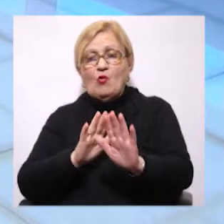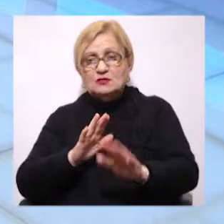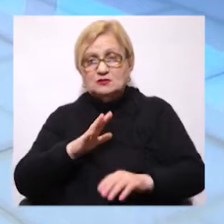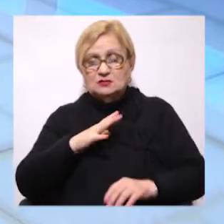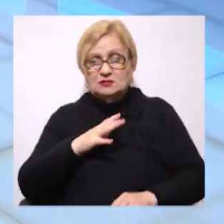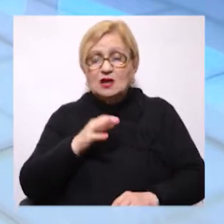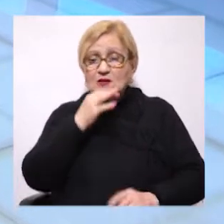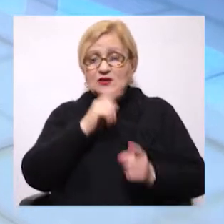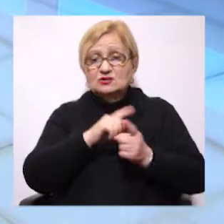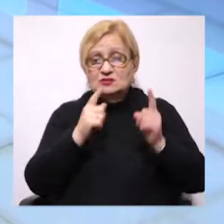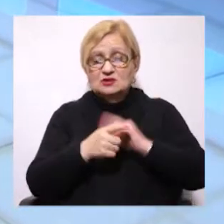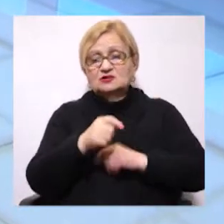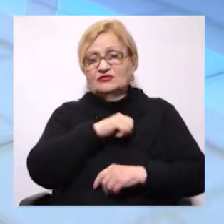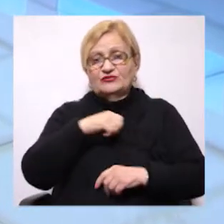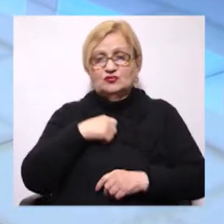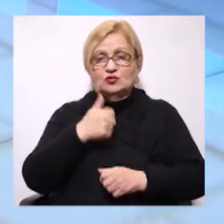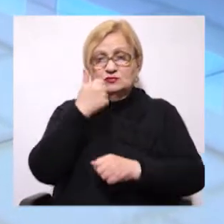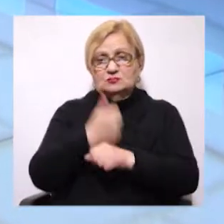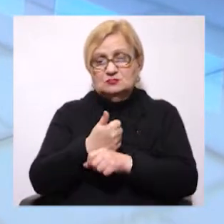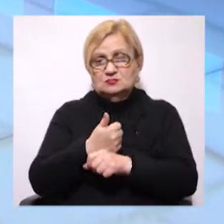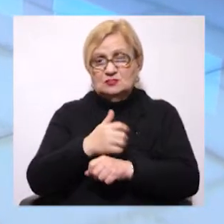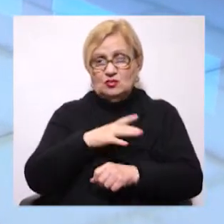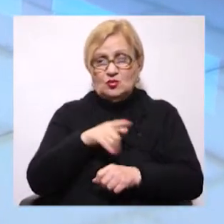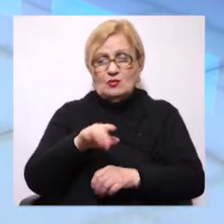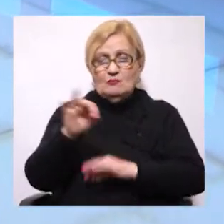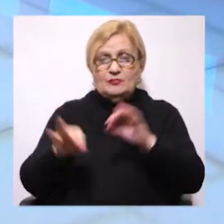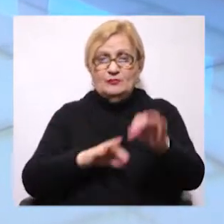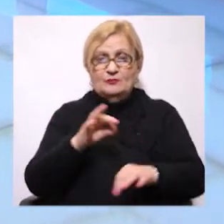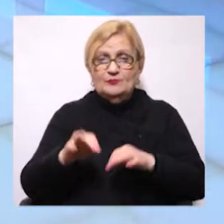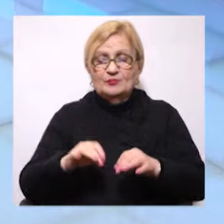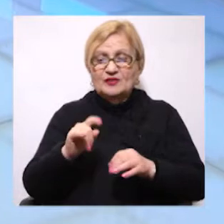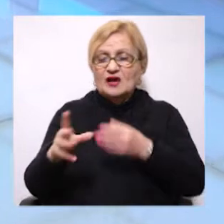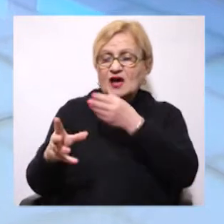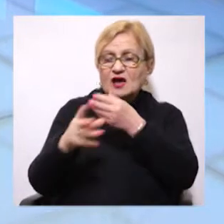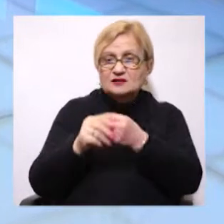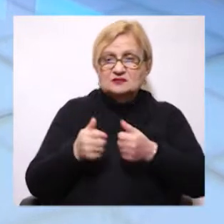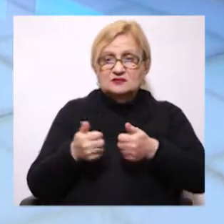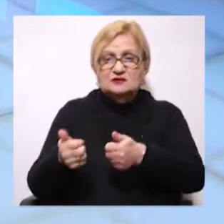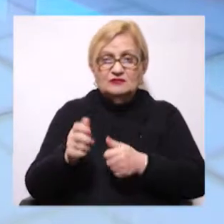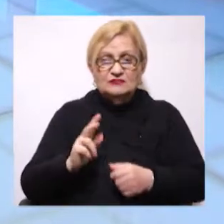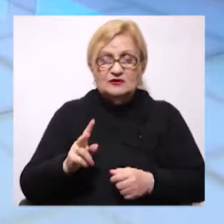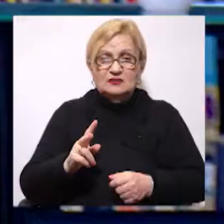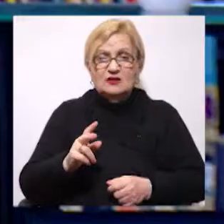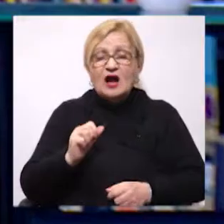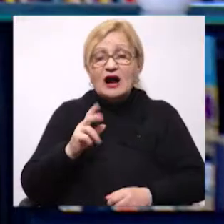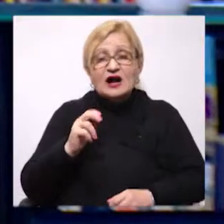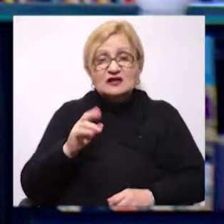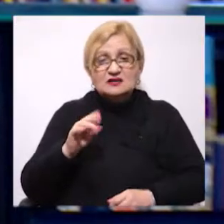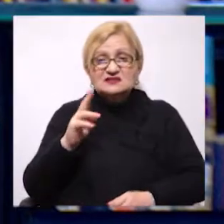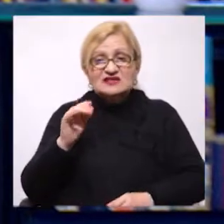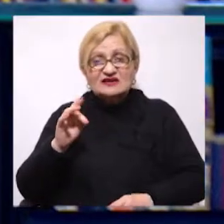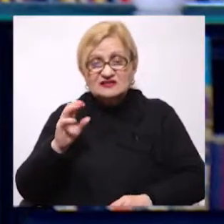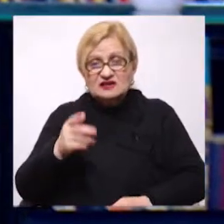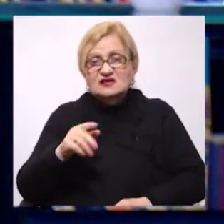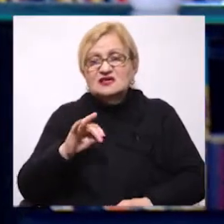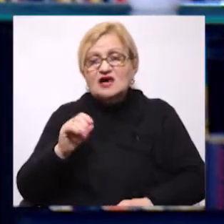ილია ჭავჭავაძე ჩაუდგა სათავეში ამ პროექტს. ვინ იყვნენ მასთან ერთად? შენთვის ძალიან კარგად ნაცნობი აკაკი წერეთელი, იაკობ